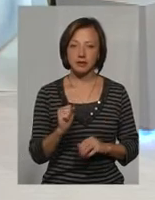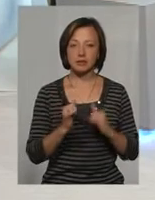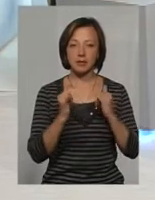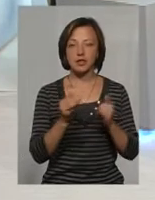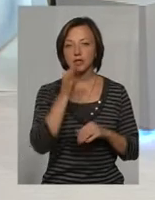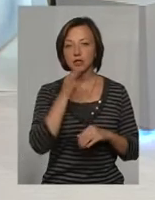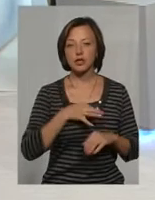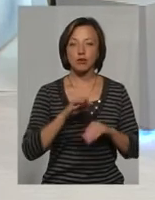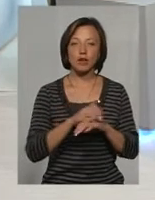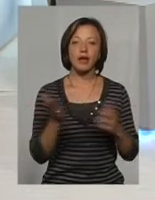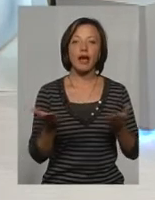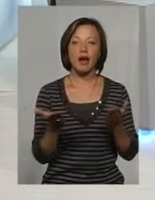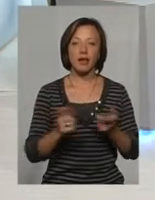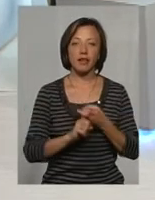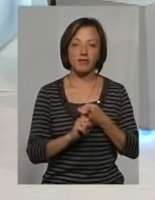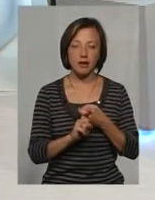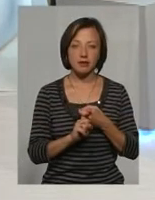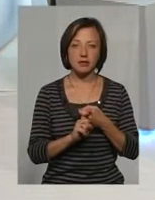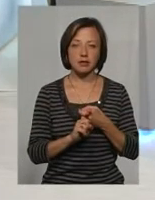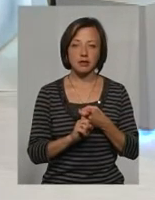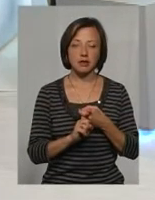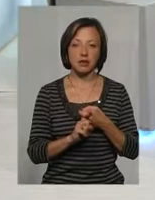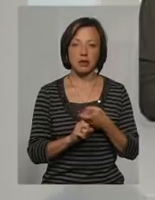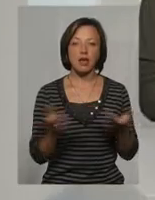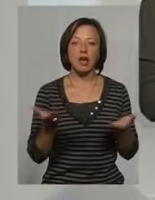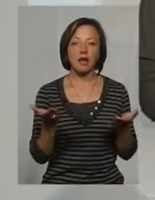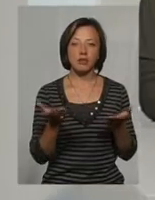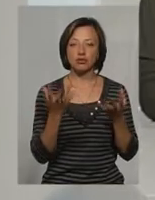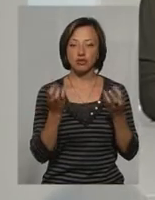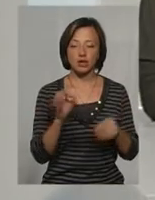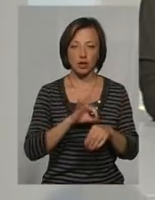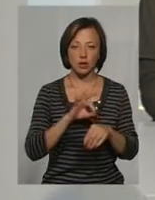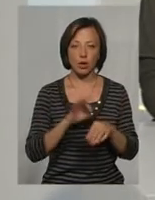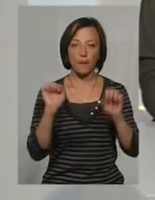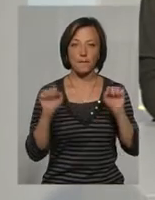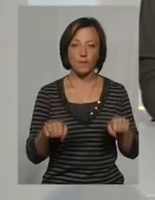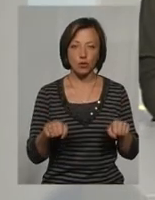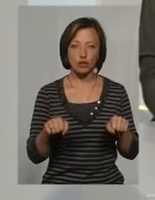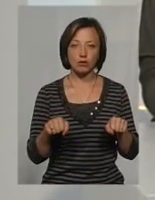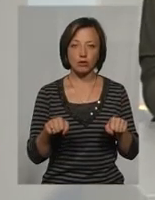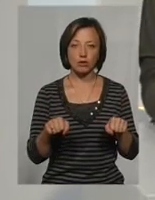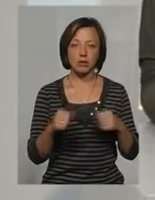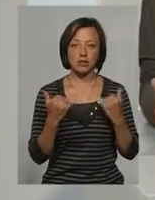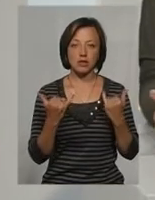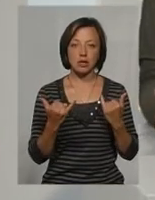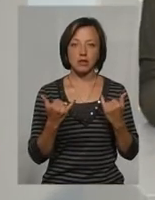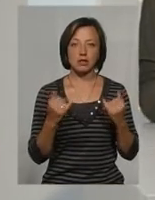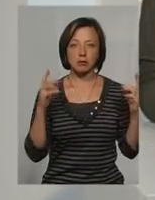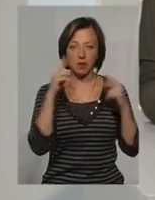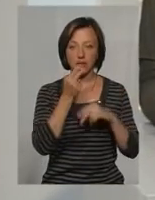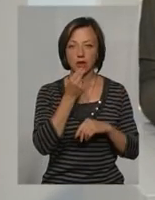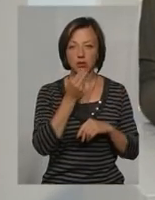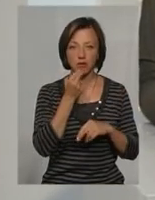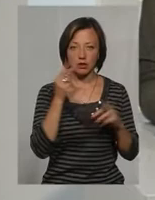саме інфекції і які ще недуги ми можемо ось зараз з неправильним